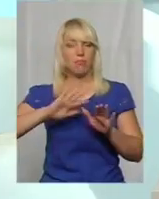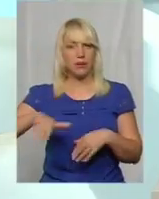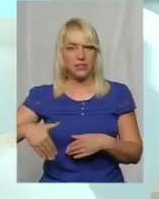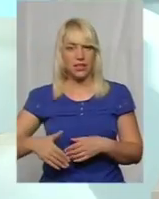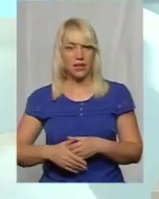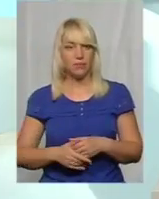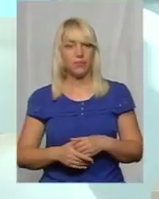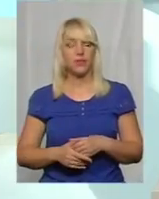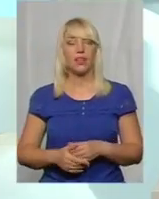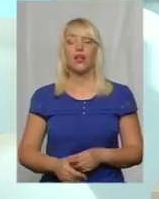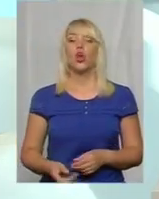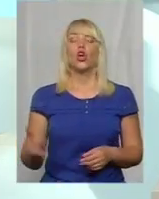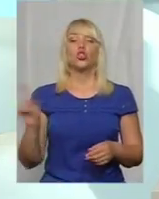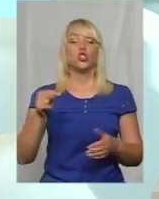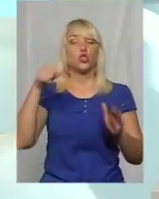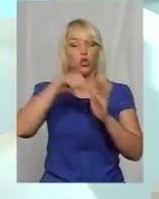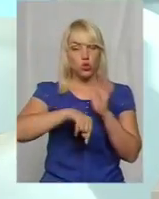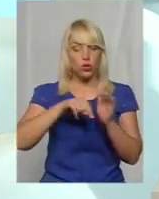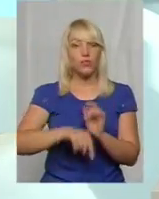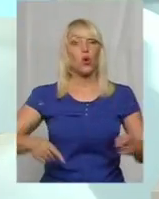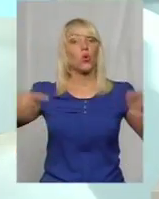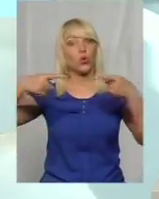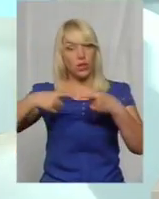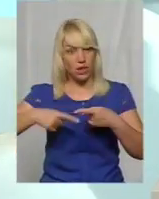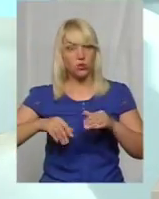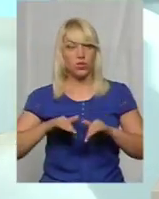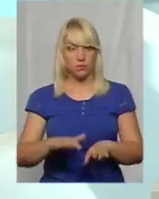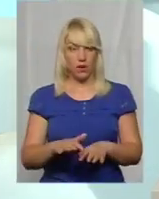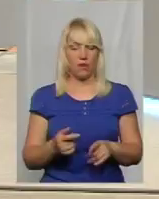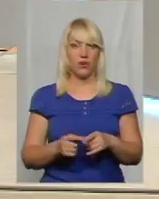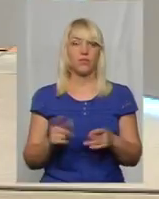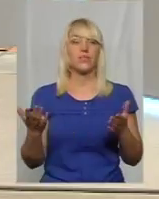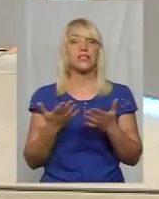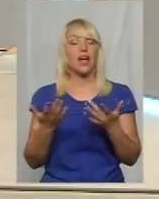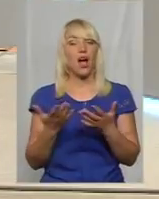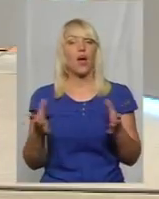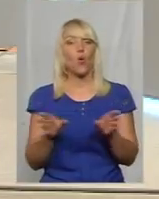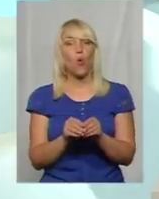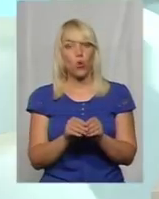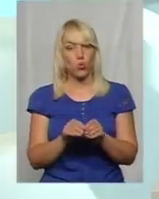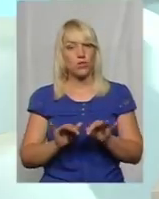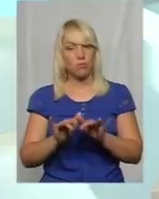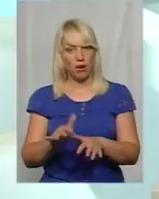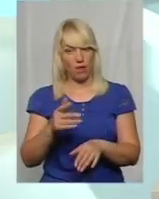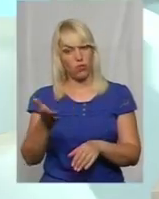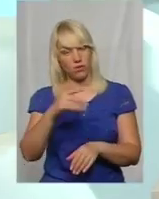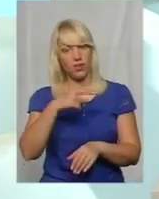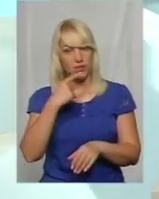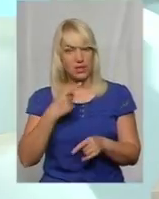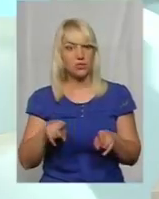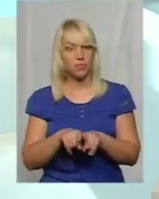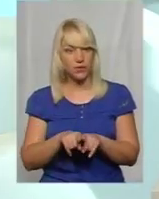стосовно конкретної справи, да, ми трошки пом'якшим, тобто з якою справою? Добре, тому що я сказав,